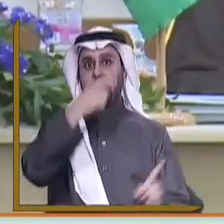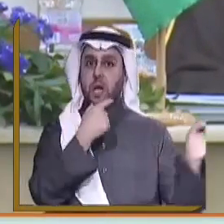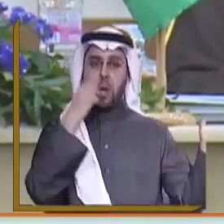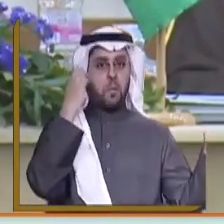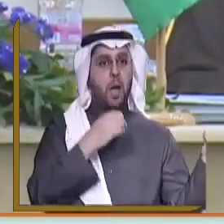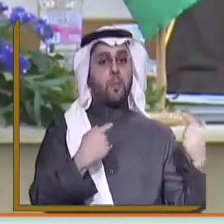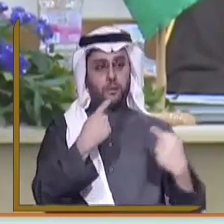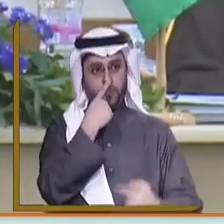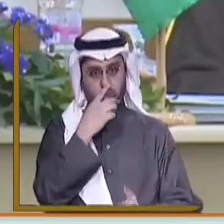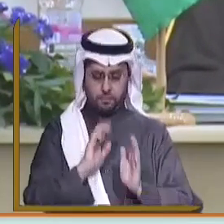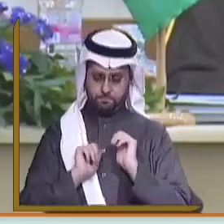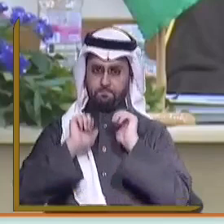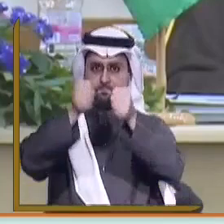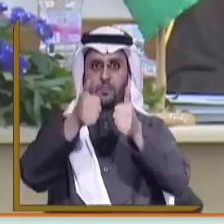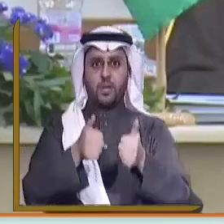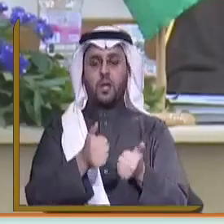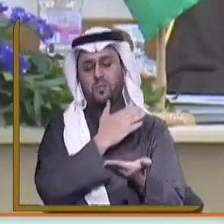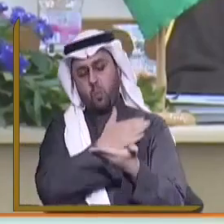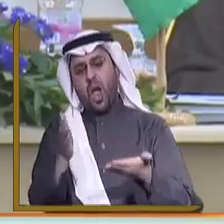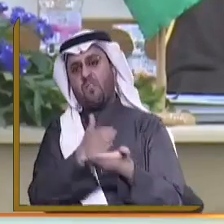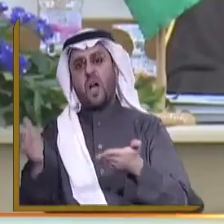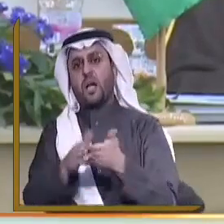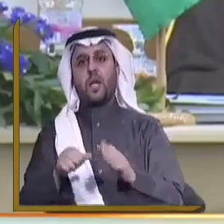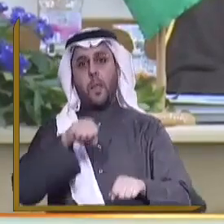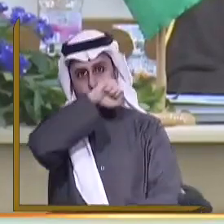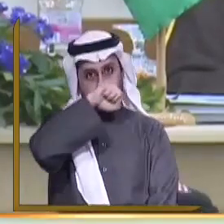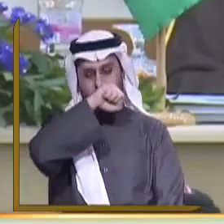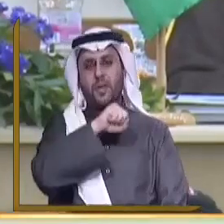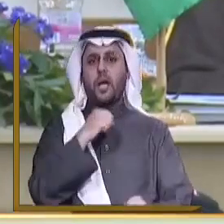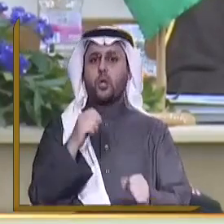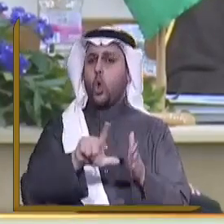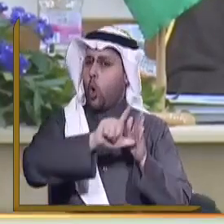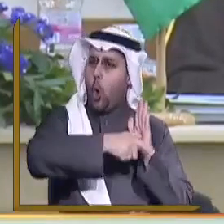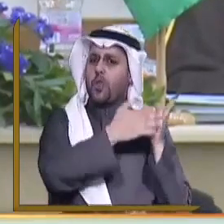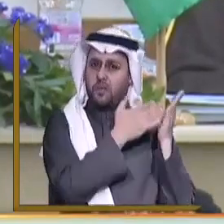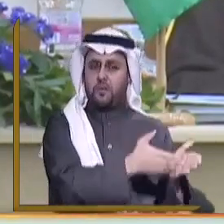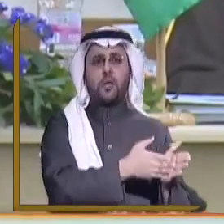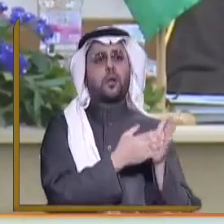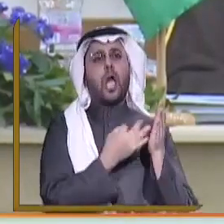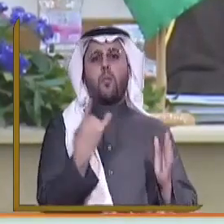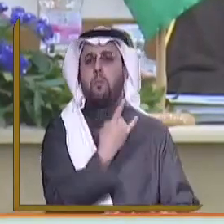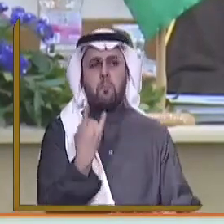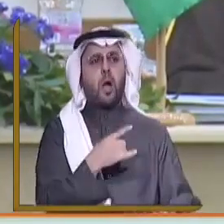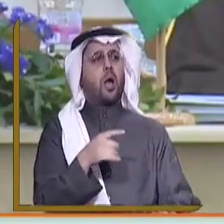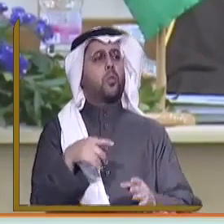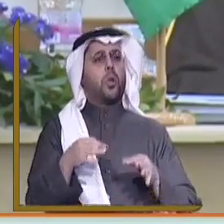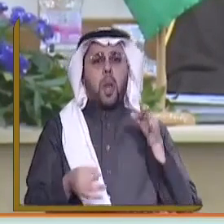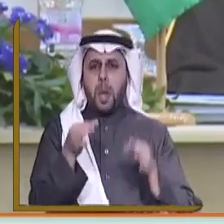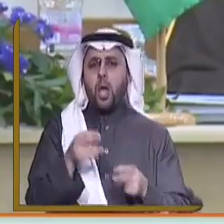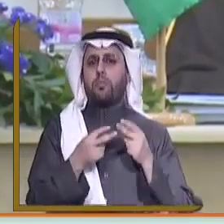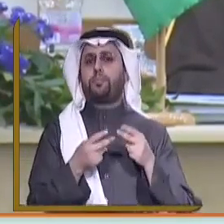لمكافحه المخدرات من خلال تطبيق خطط تتظافر فيها جهود جميع الجهات ذات العلاقه وتكللت